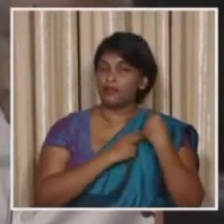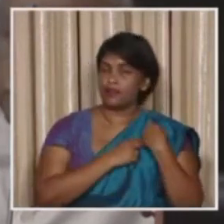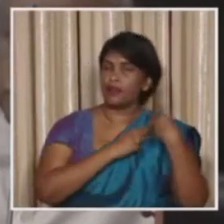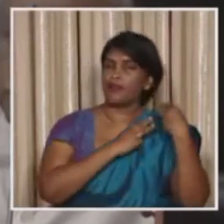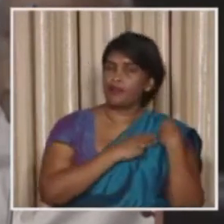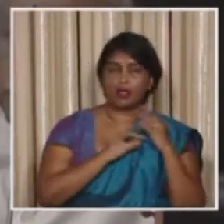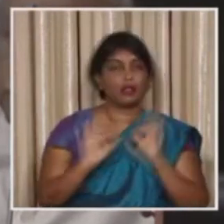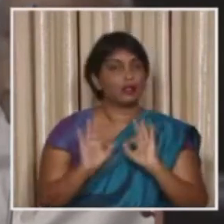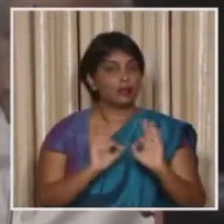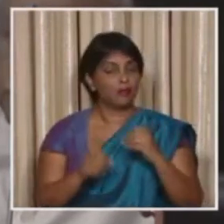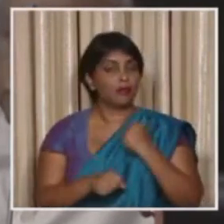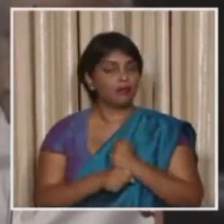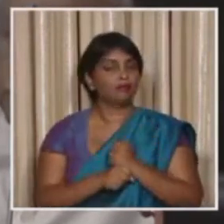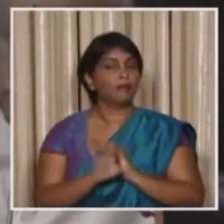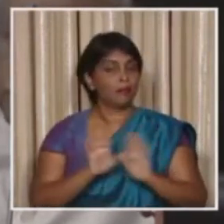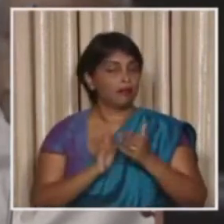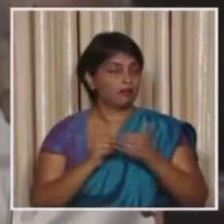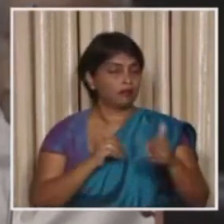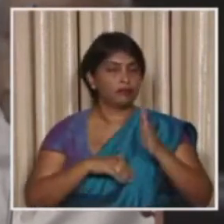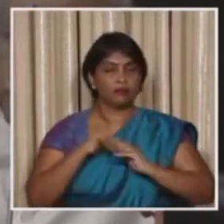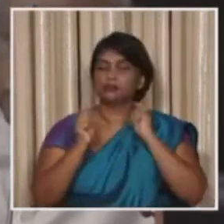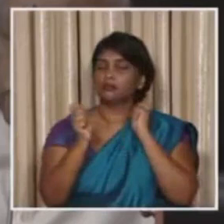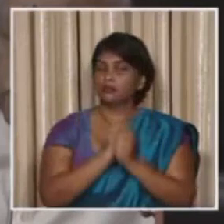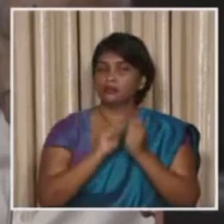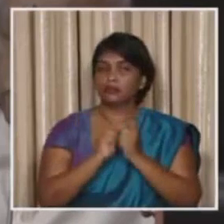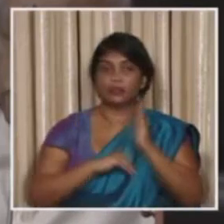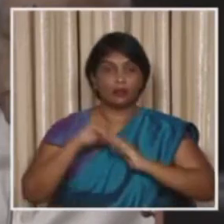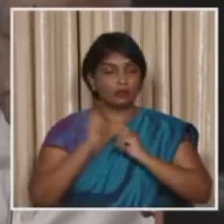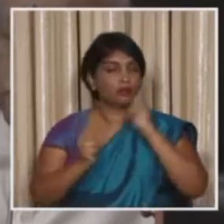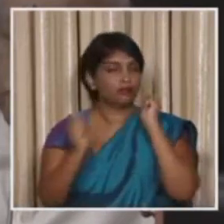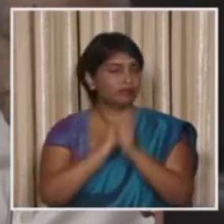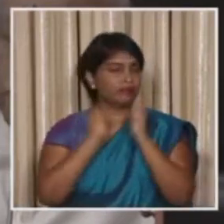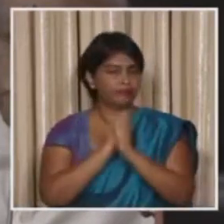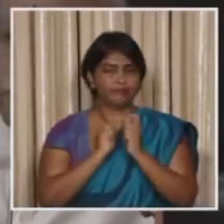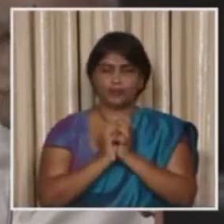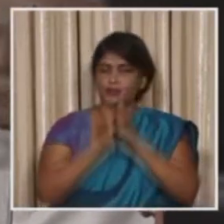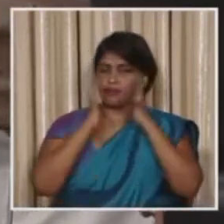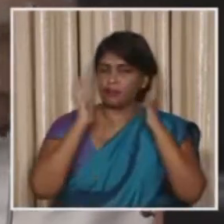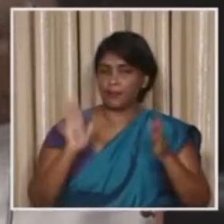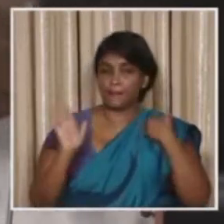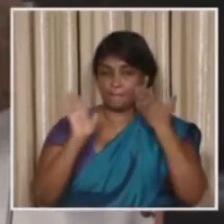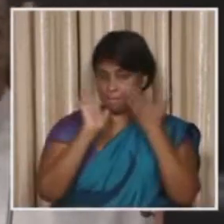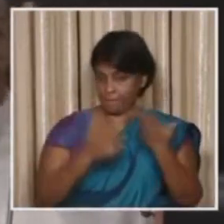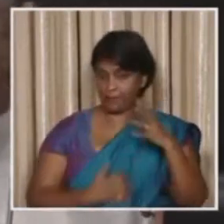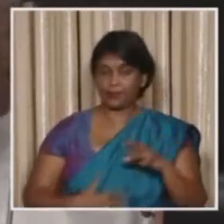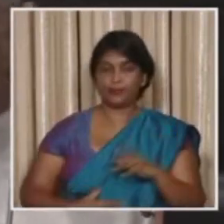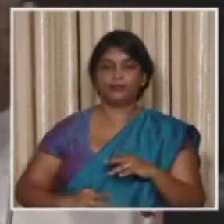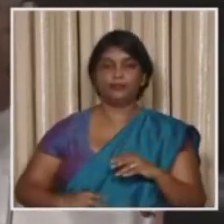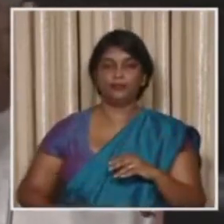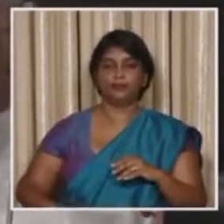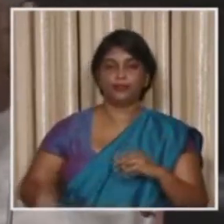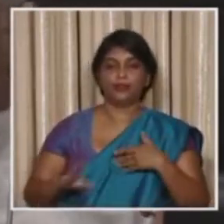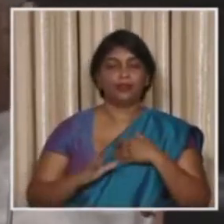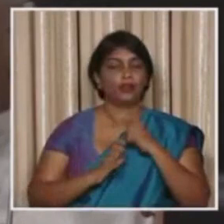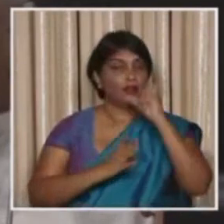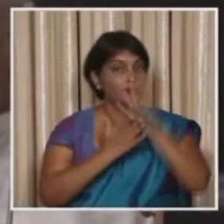හා යහපාලනය තහවුරු කරමින් ක්‍රම වෙනස්කම් සිස්ටම් චේන්ජස් ගණනාවක් හඳුන්වා දුන්නා.